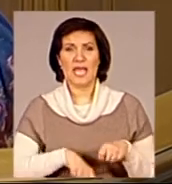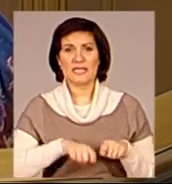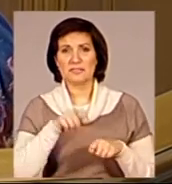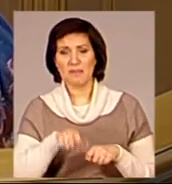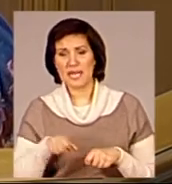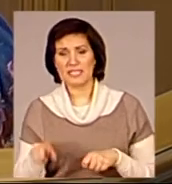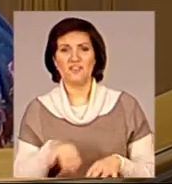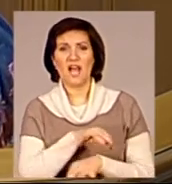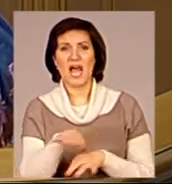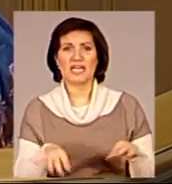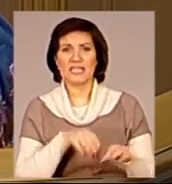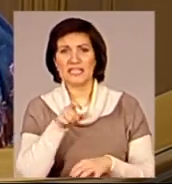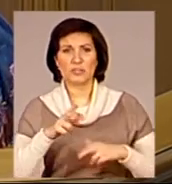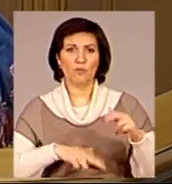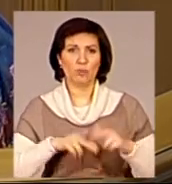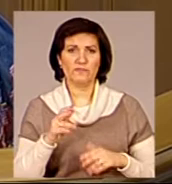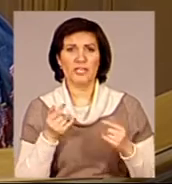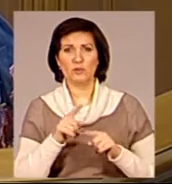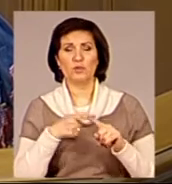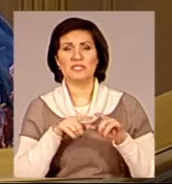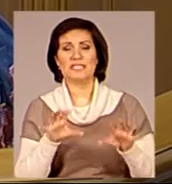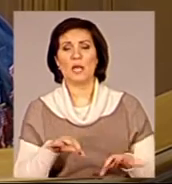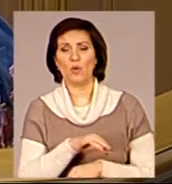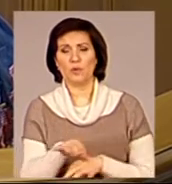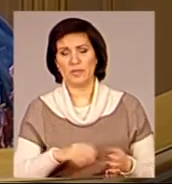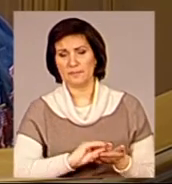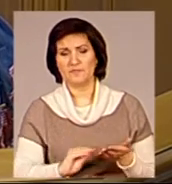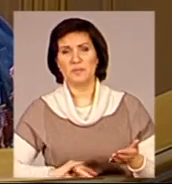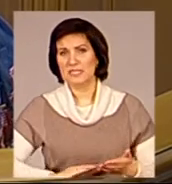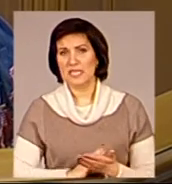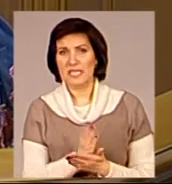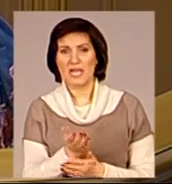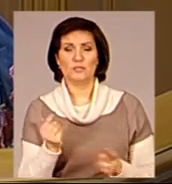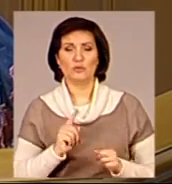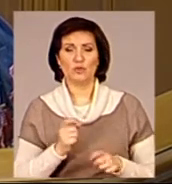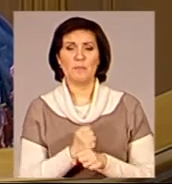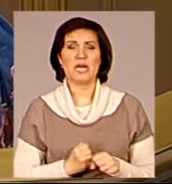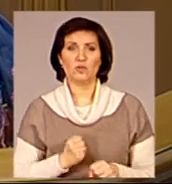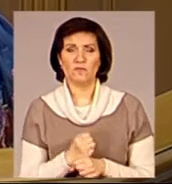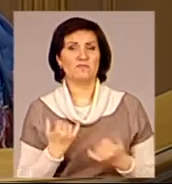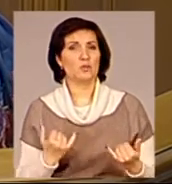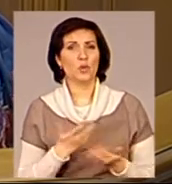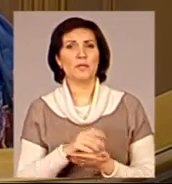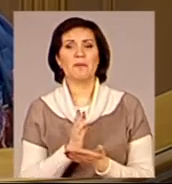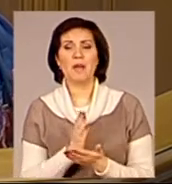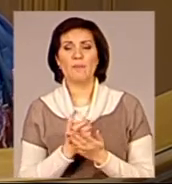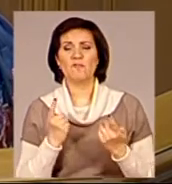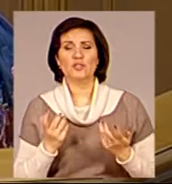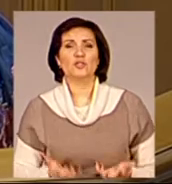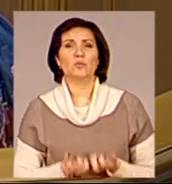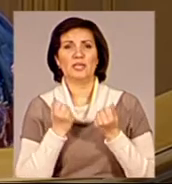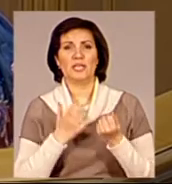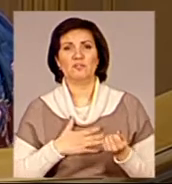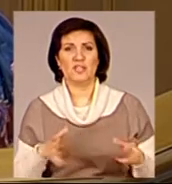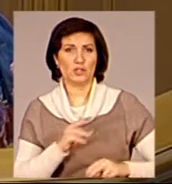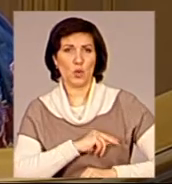експертів, архітекторів, будівельників для того, щоб цей законопроект виписати якісно і для того, щоб він працював. Сьогодні ми маємо величезну підтримку в наших